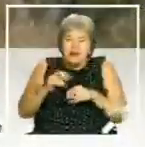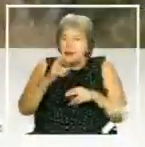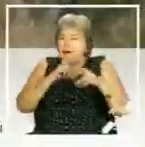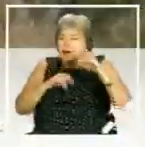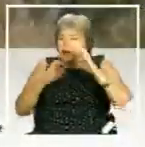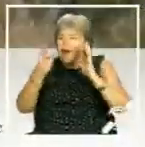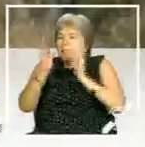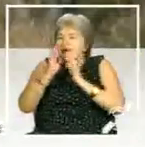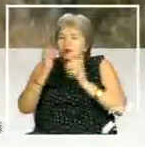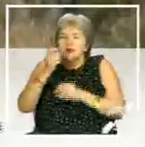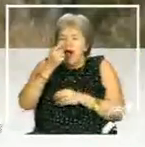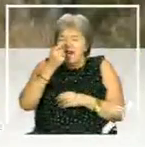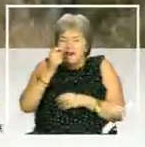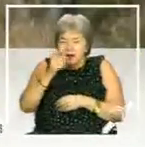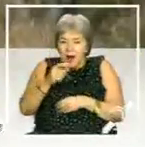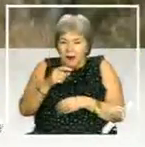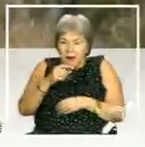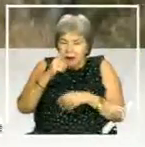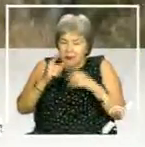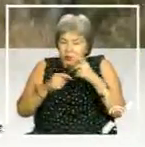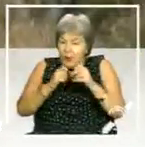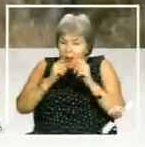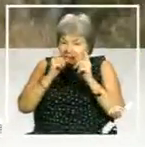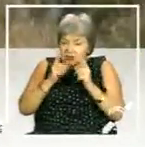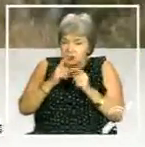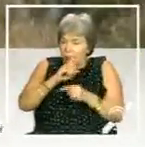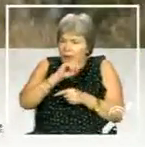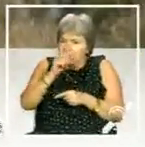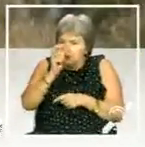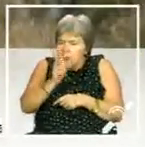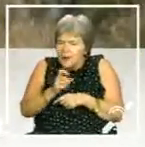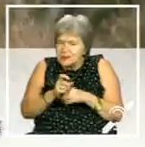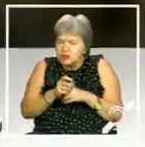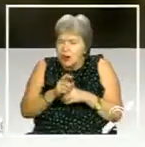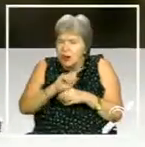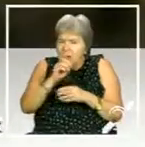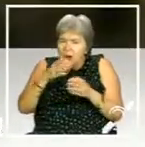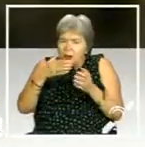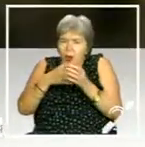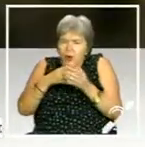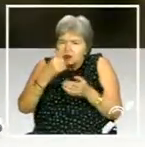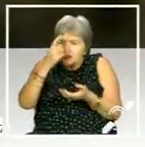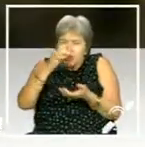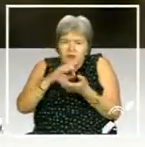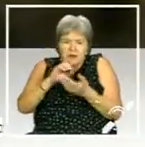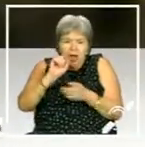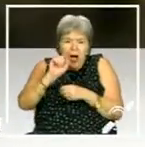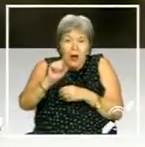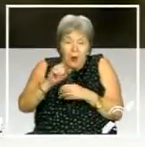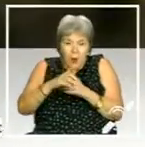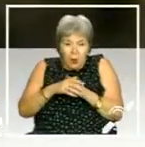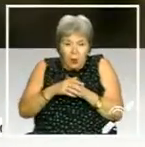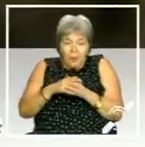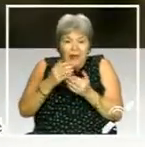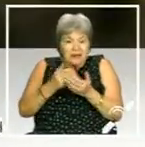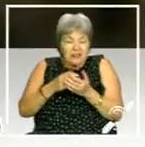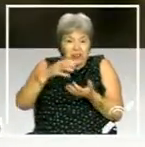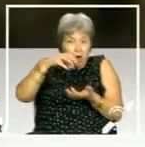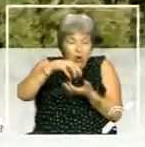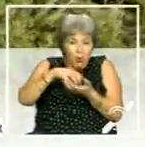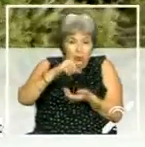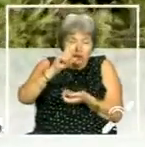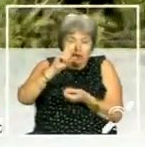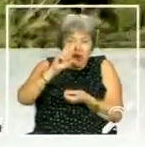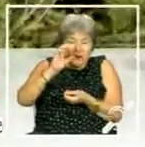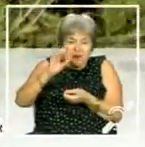tropicale africane. A descoperit apoi uimit că niciun cercetător occidental nu ajunsese vreodată aici, fie din cauza că această zonă de 70 de